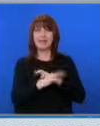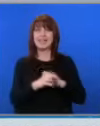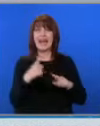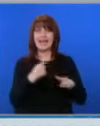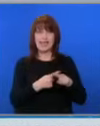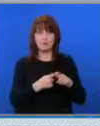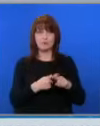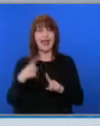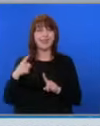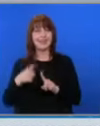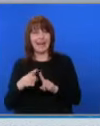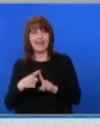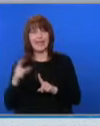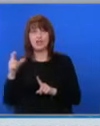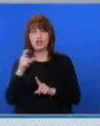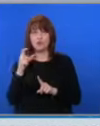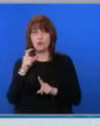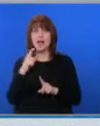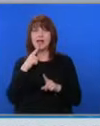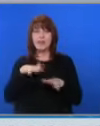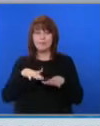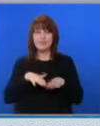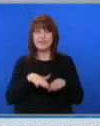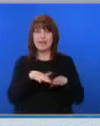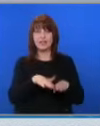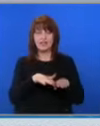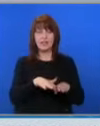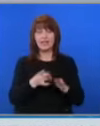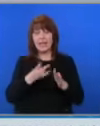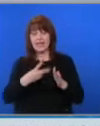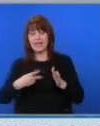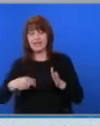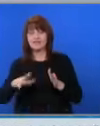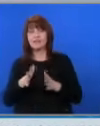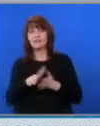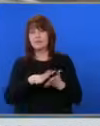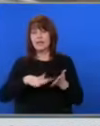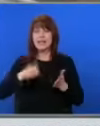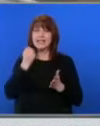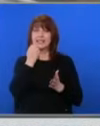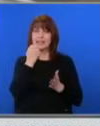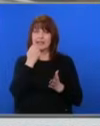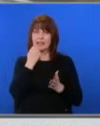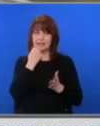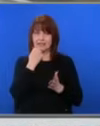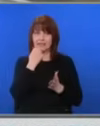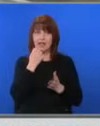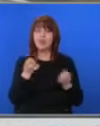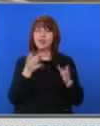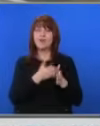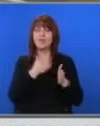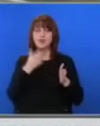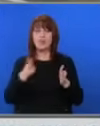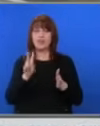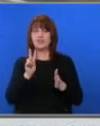Хемус, Тракия и Струма, а трафикът да бъде изведен от населените места. Вижте. Новият участък е с